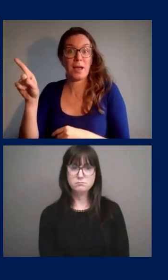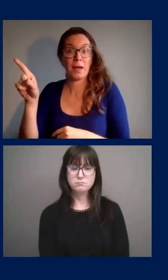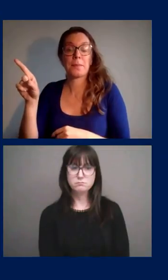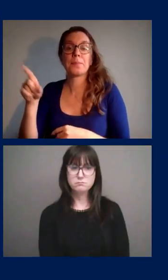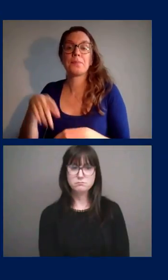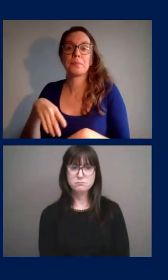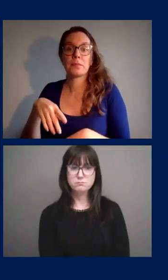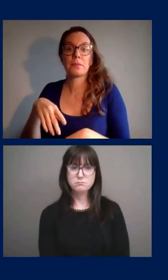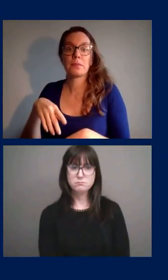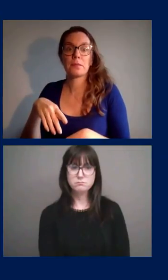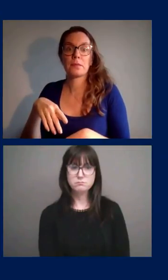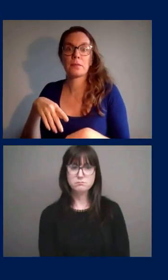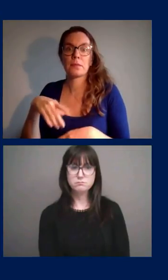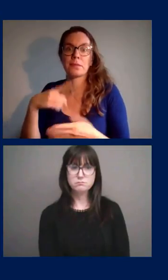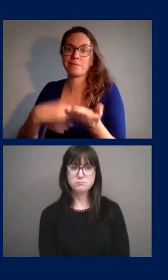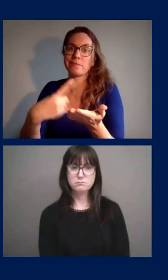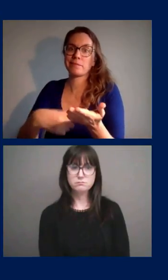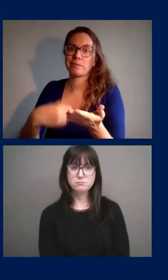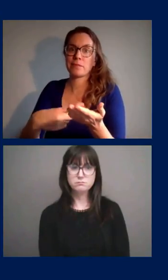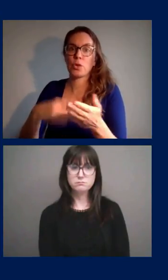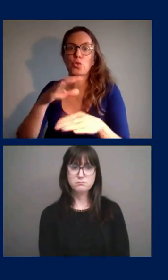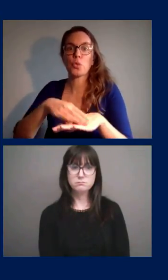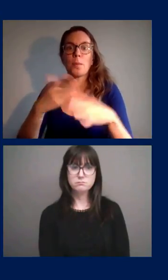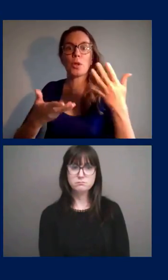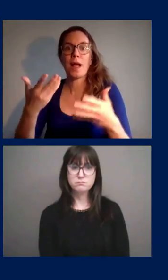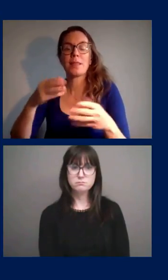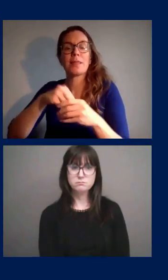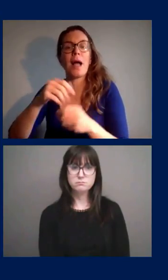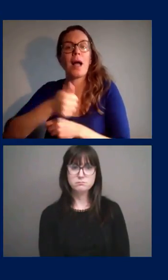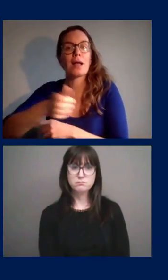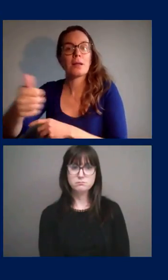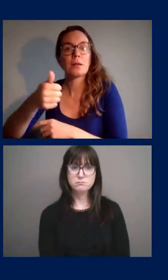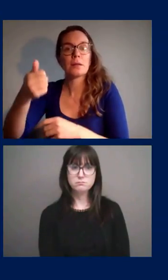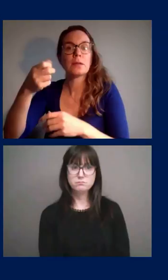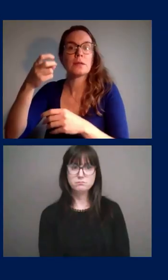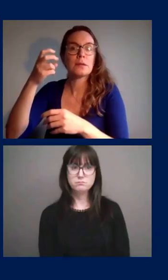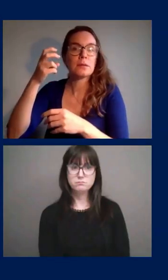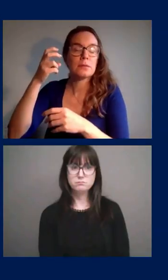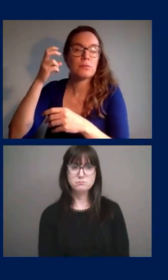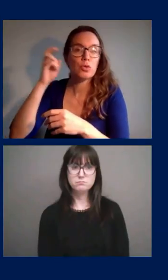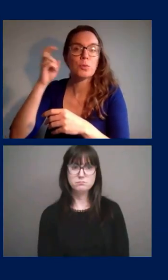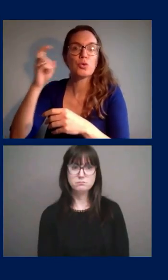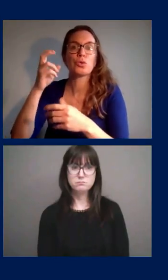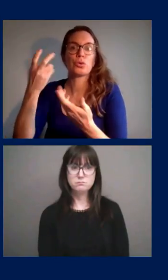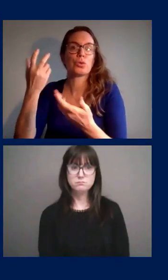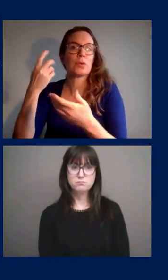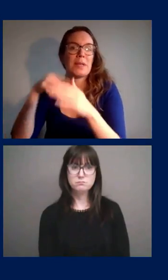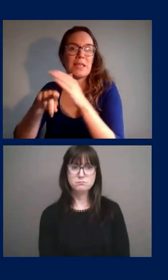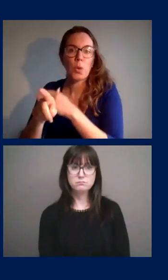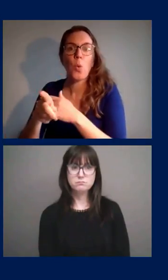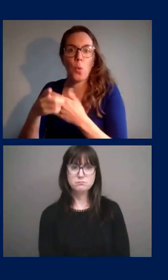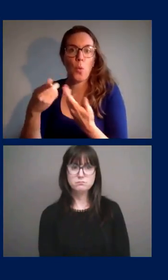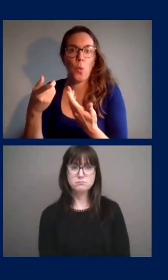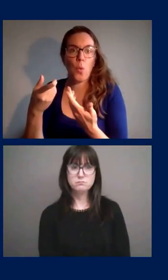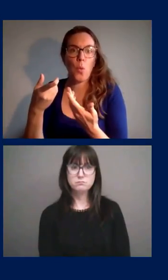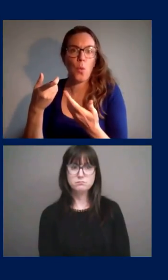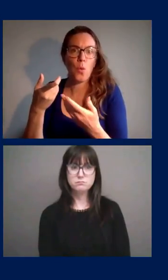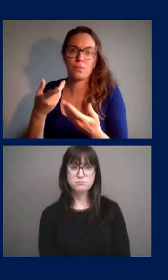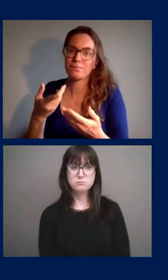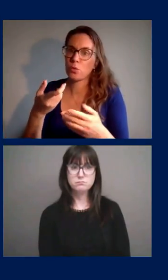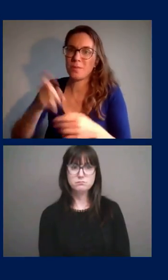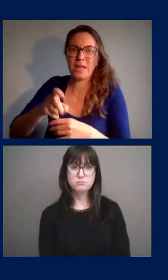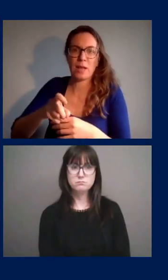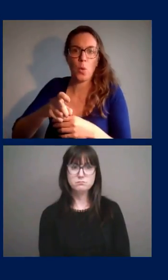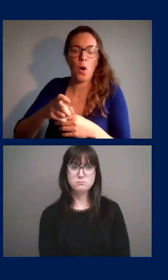obligatoire dans les transports en commun dans les grandes villes vous pour ce qui est d'Ottawa est-ce que c'est quelque chose que